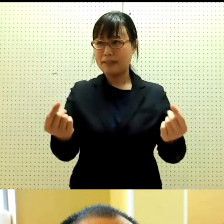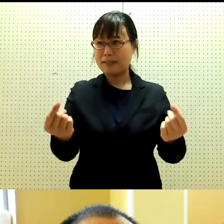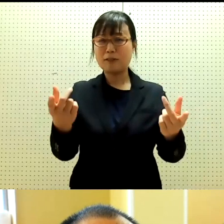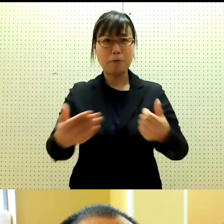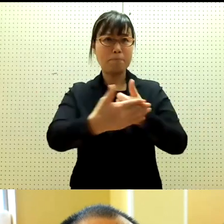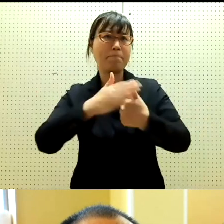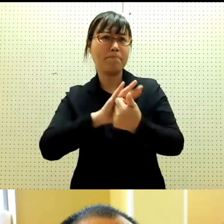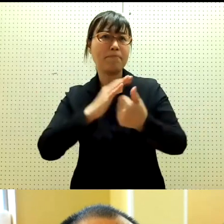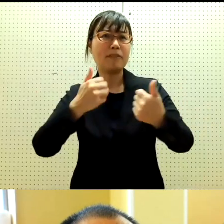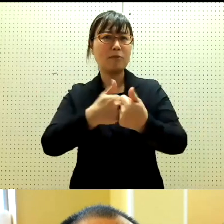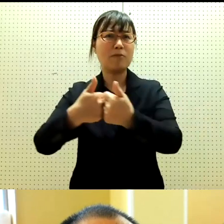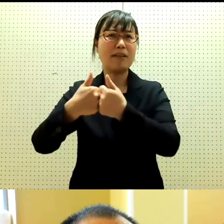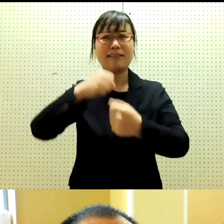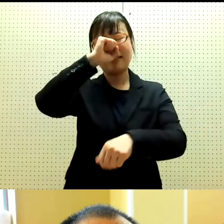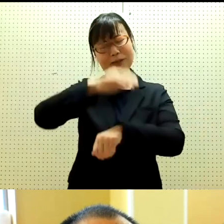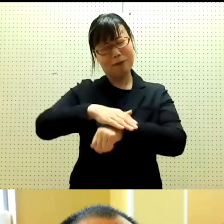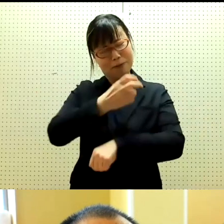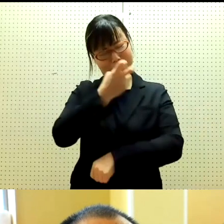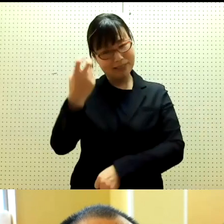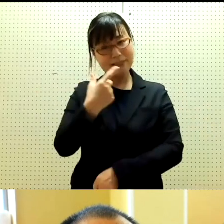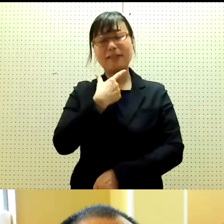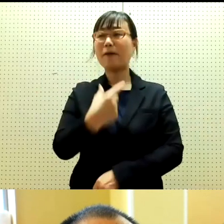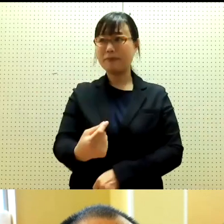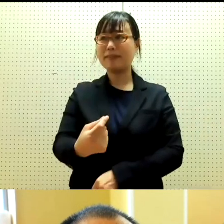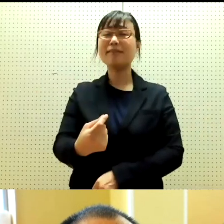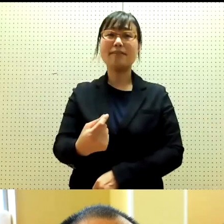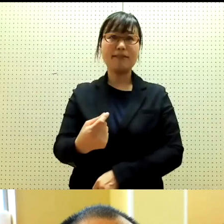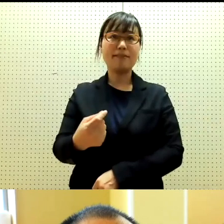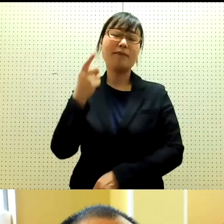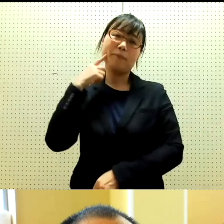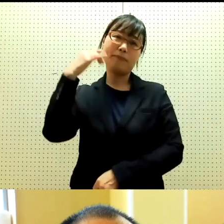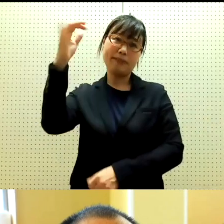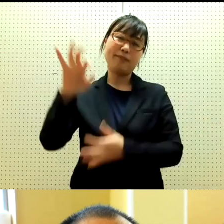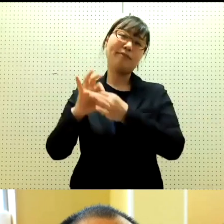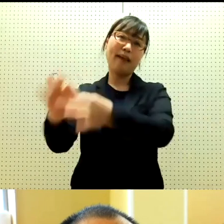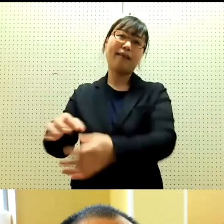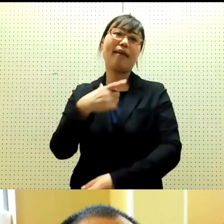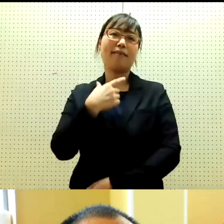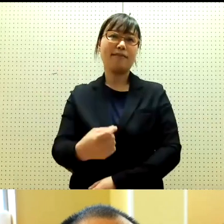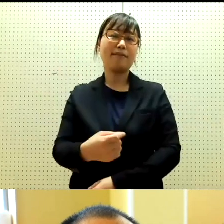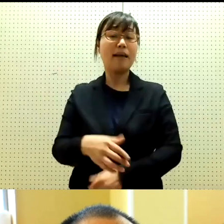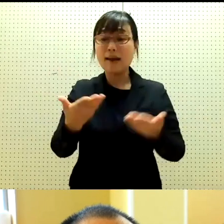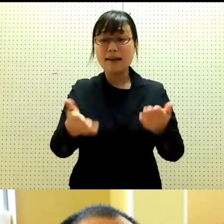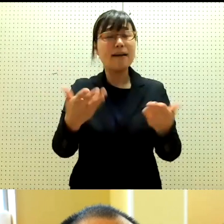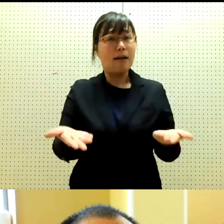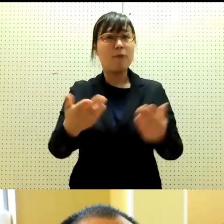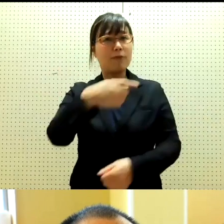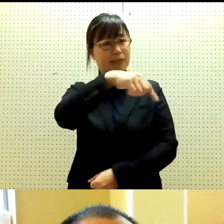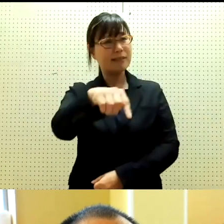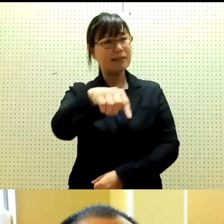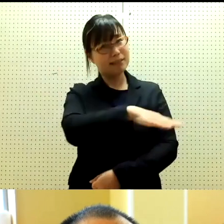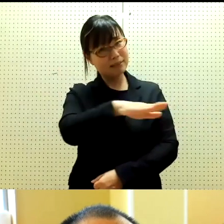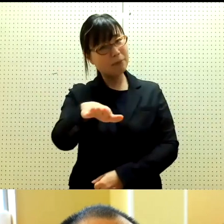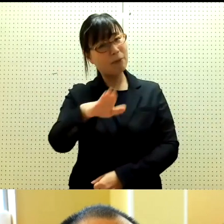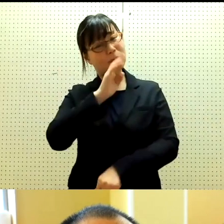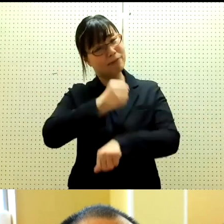つけてくださいっていうふうなことになるかと思います。で、学校の先生たちにもこれ本当に大変なんですけど、ぜ